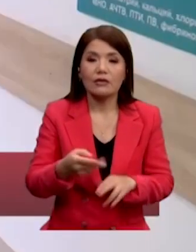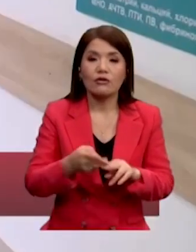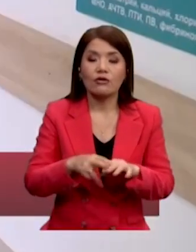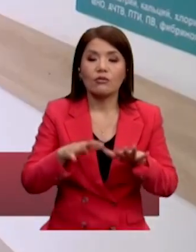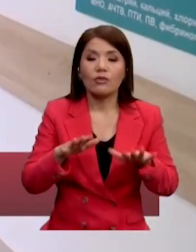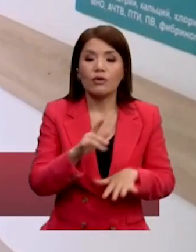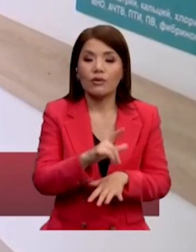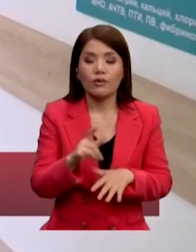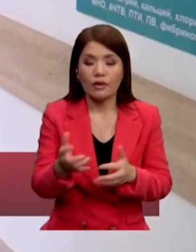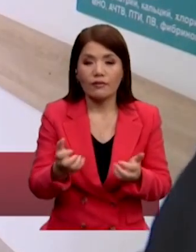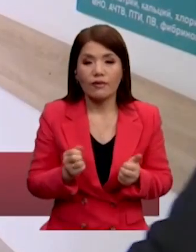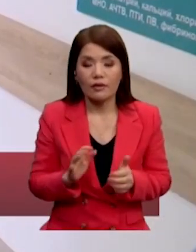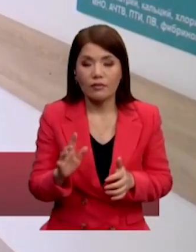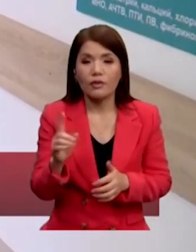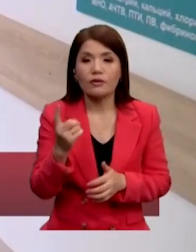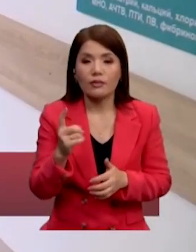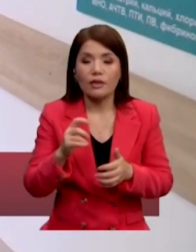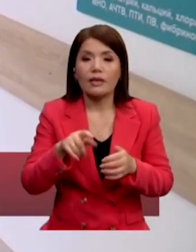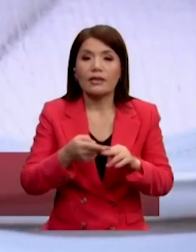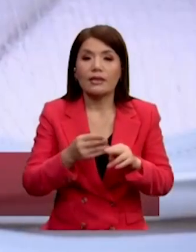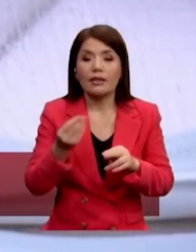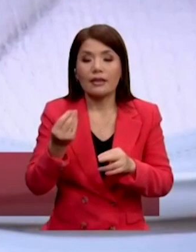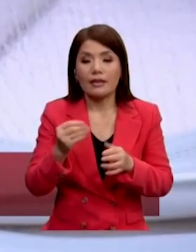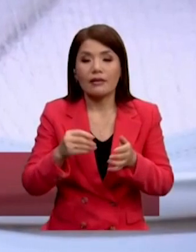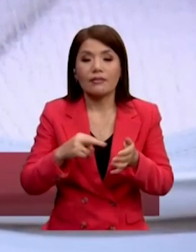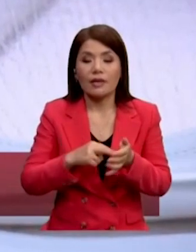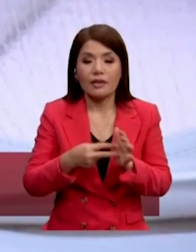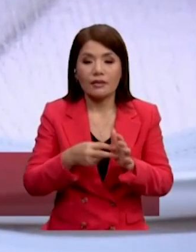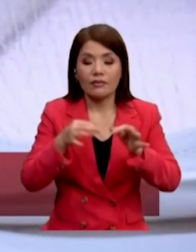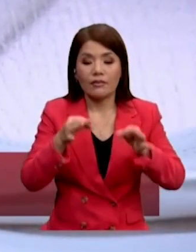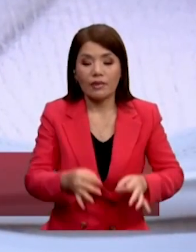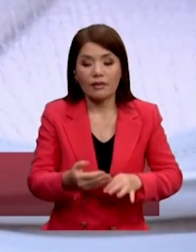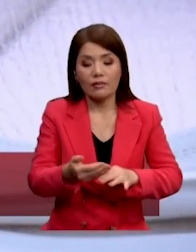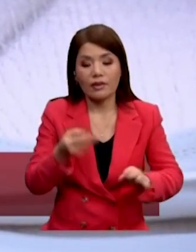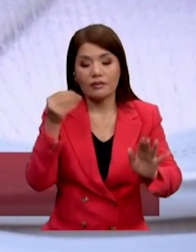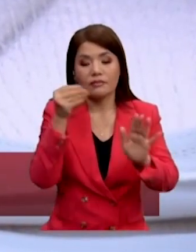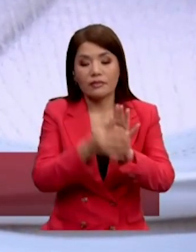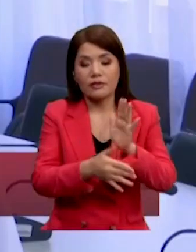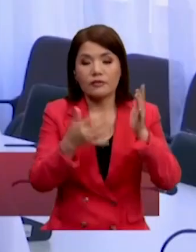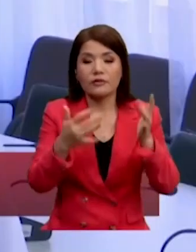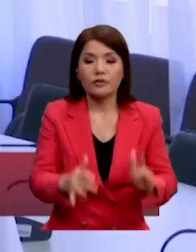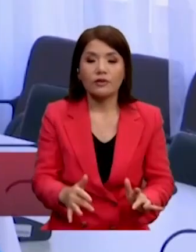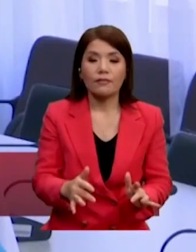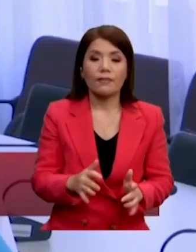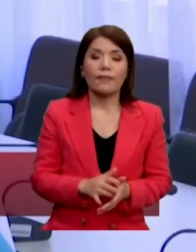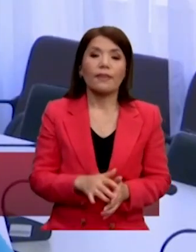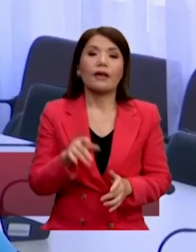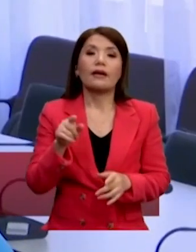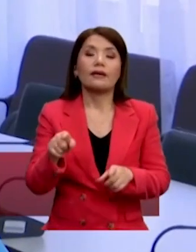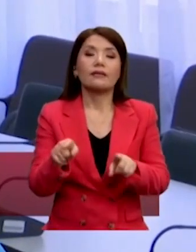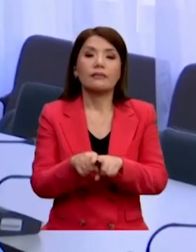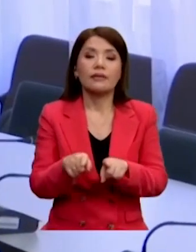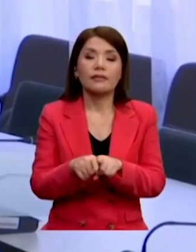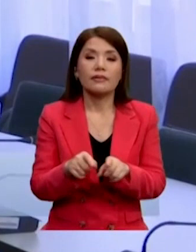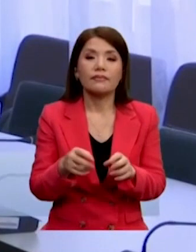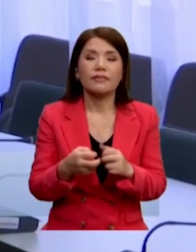ғана қабылдап жатыр. Өйткені бөлінген ақшаны уақытынан бұрын жұмсап қойған. Бұл жерде